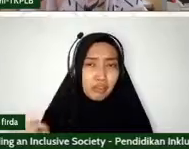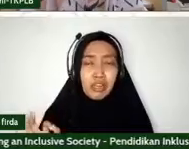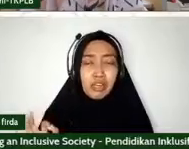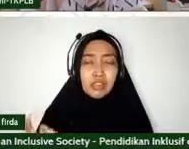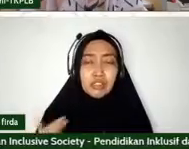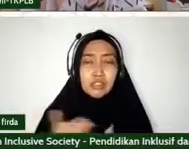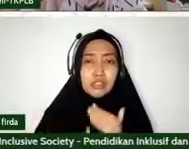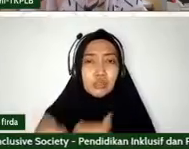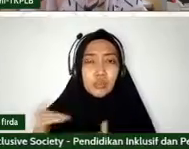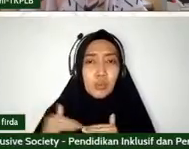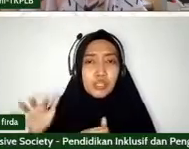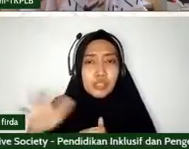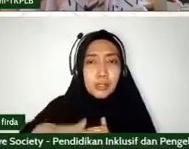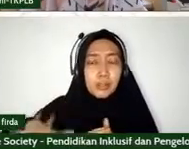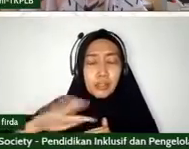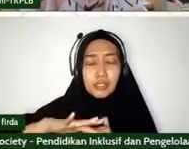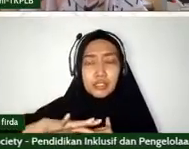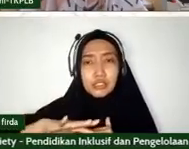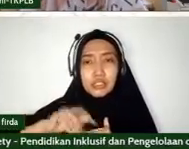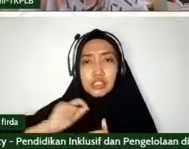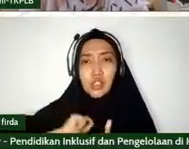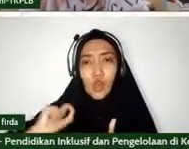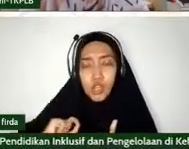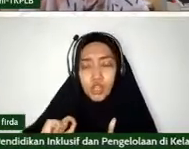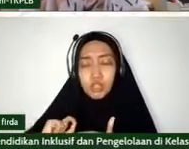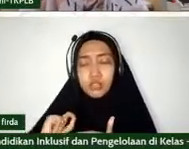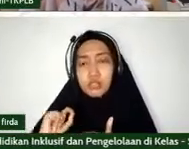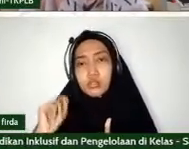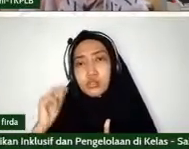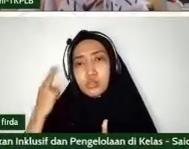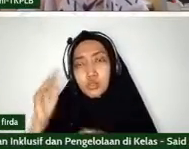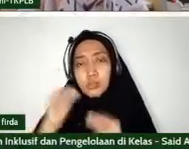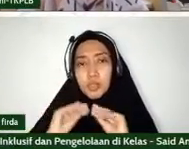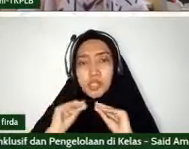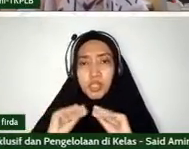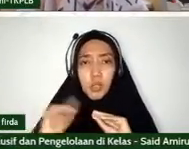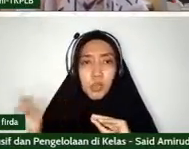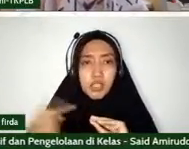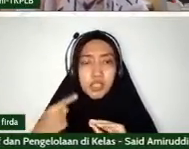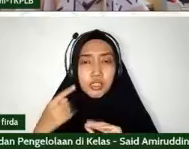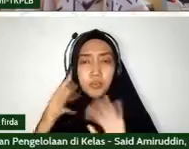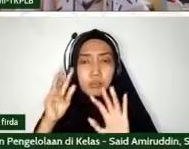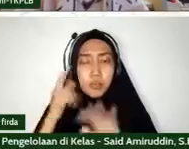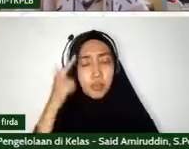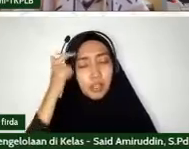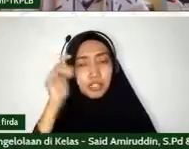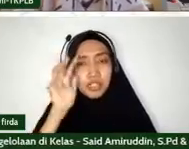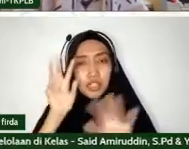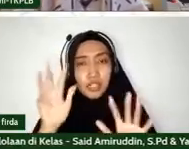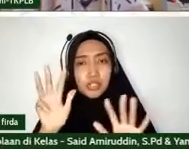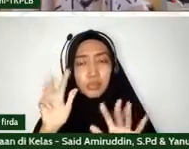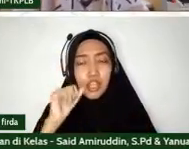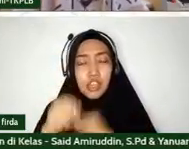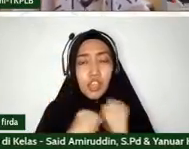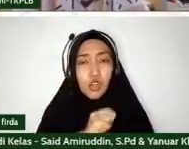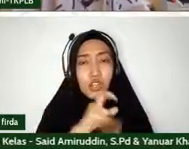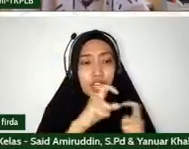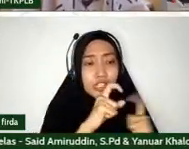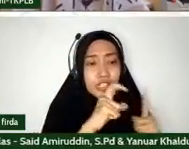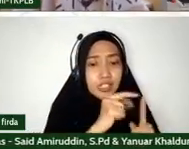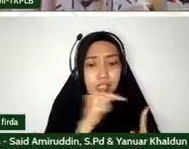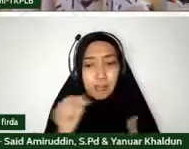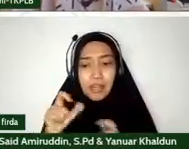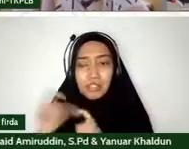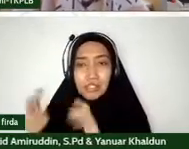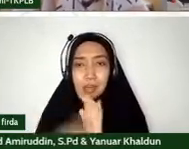dengan keadaan sekolah untuk pendidikan wajib belajar 9 tahun SD SMP itu saya rasa mungkin nggak